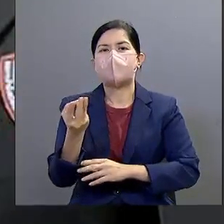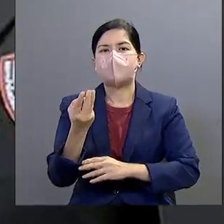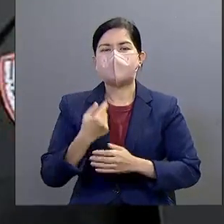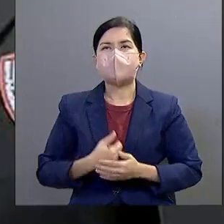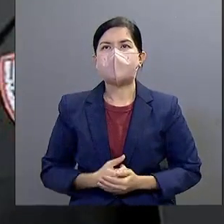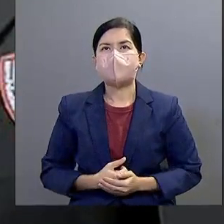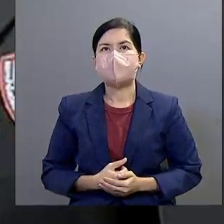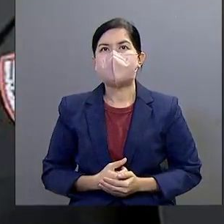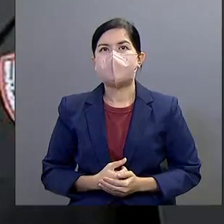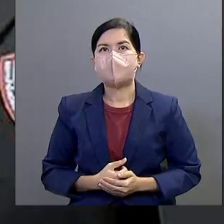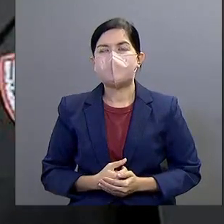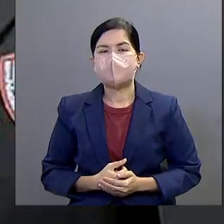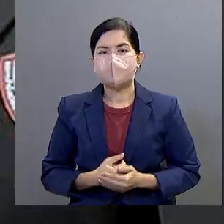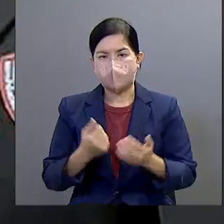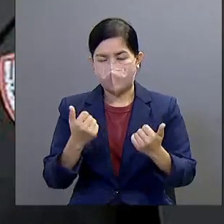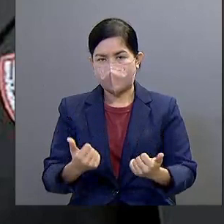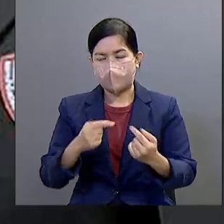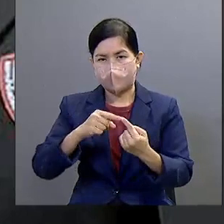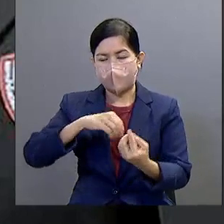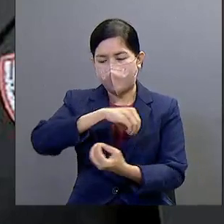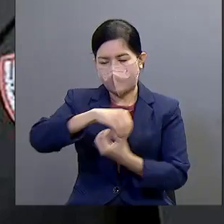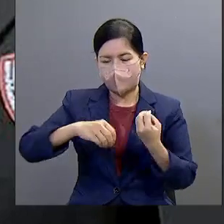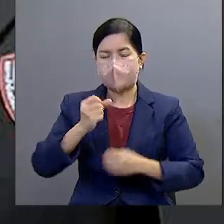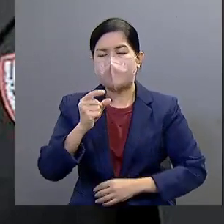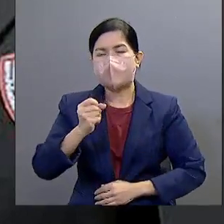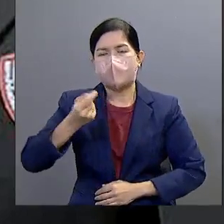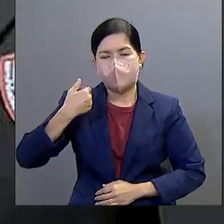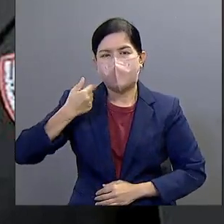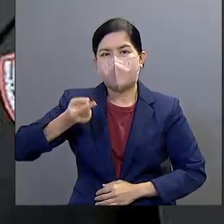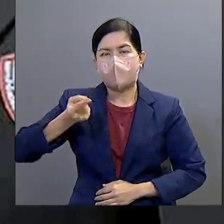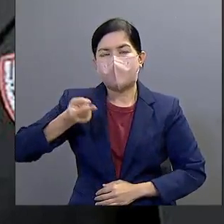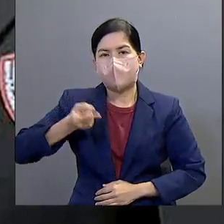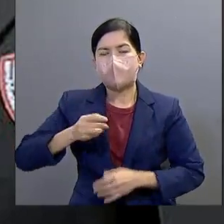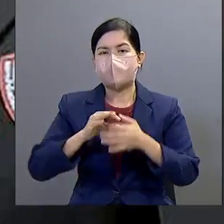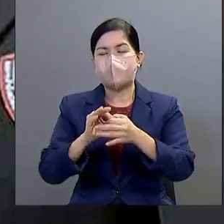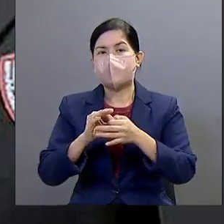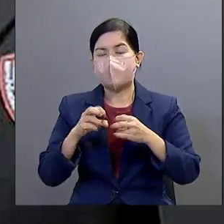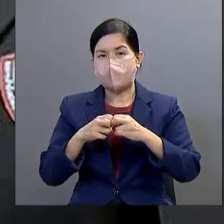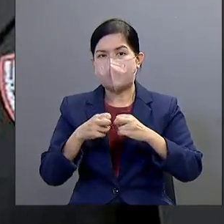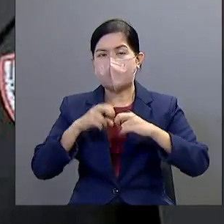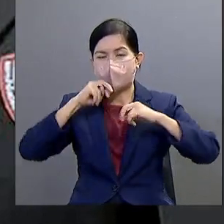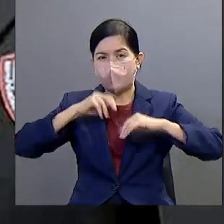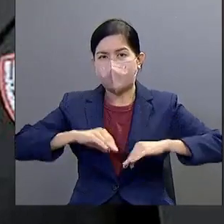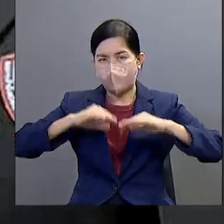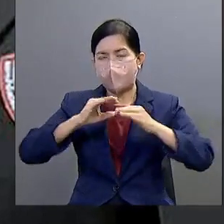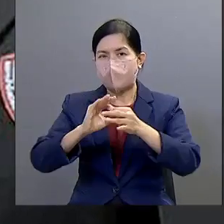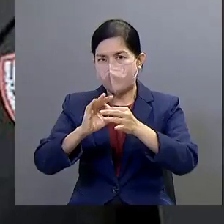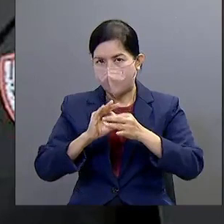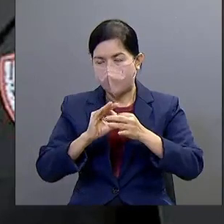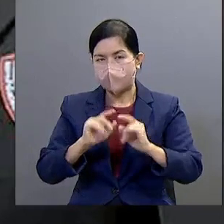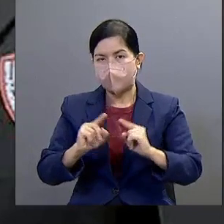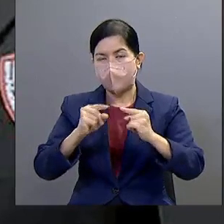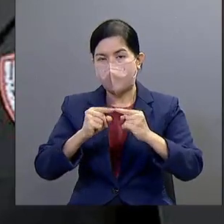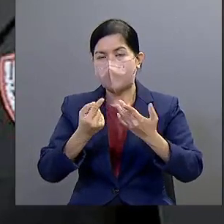มันก็ยังทรงๆเหมือนเดิมแหละครับเพราะว่าไอ้ปัจจัยน้ำท่วมก็เป็นปัจจัยหนึ่งนะครับแต่ปัจจัยใหญ่ๆหลักๆเ